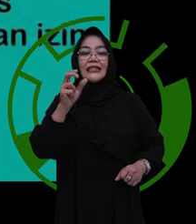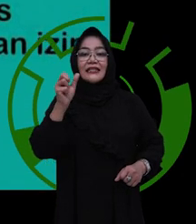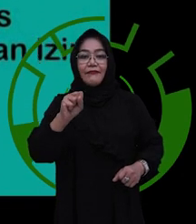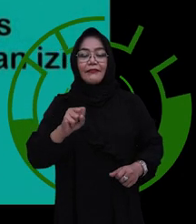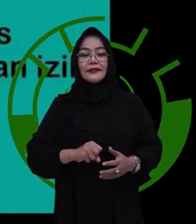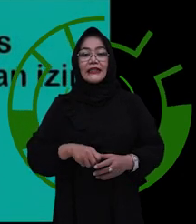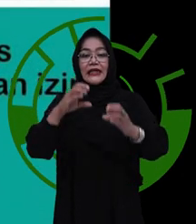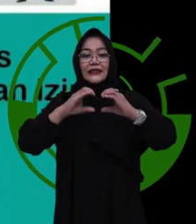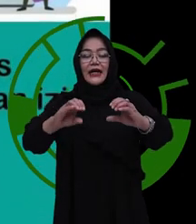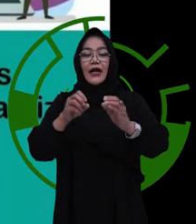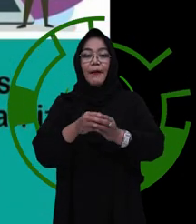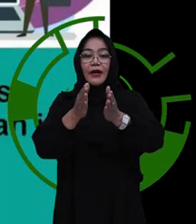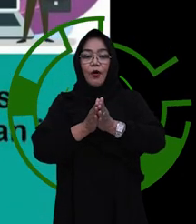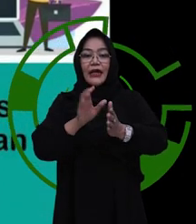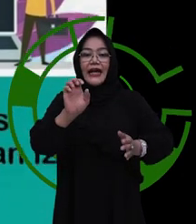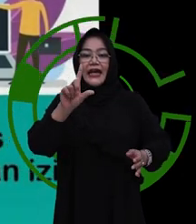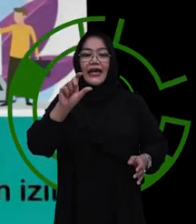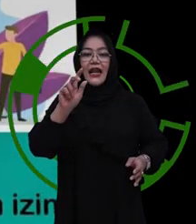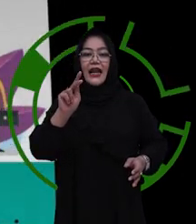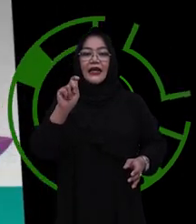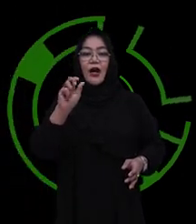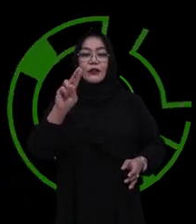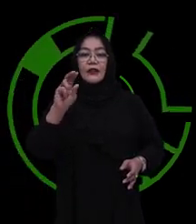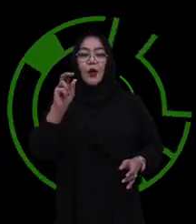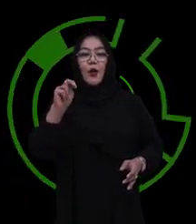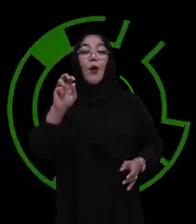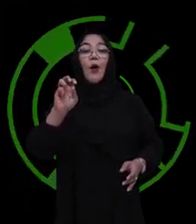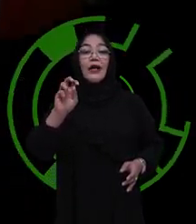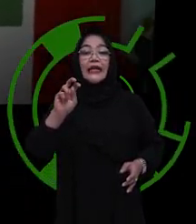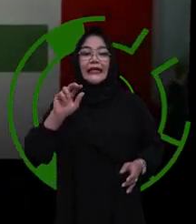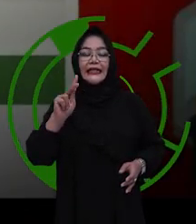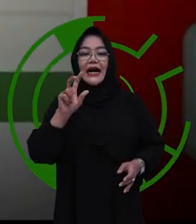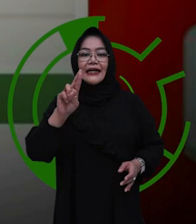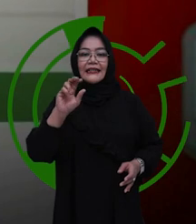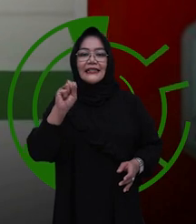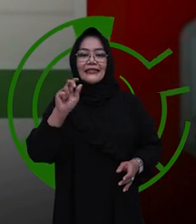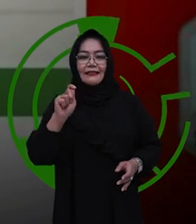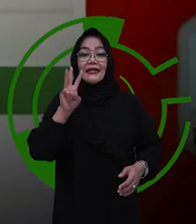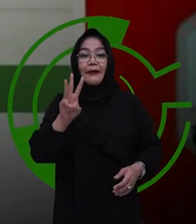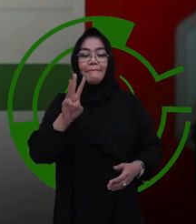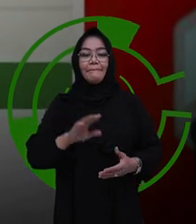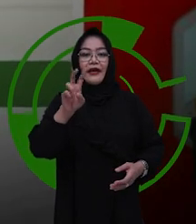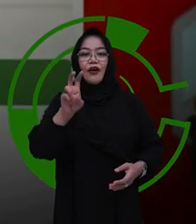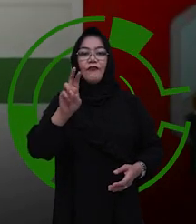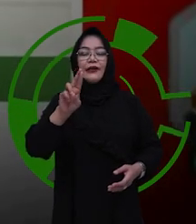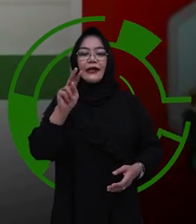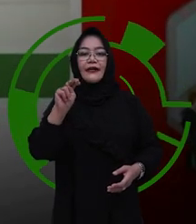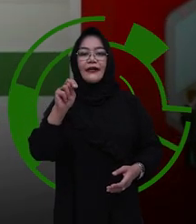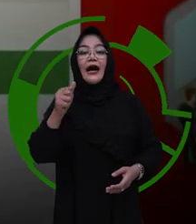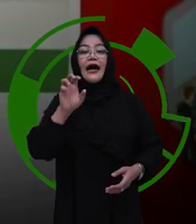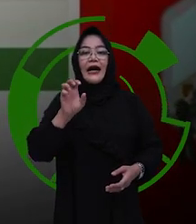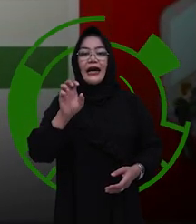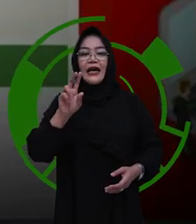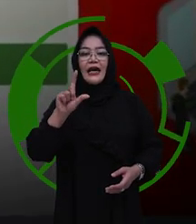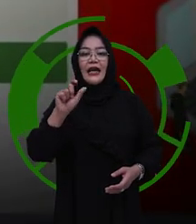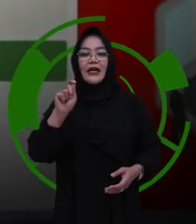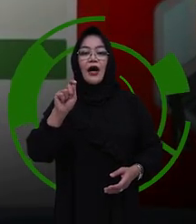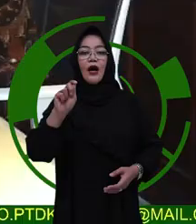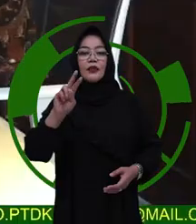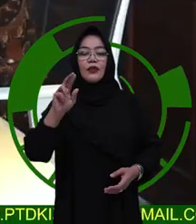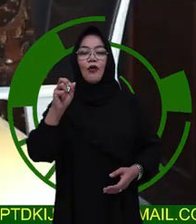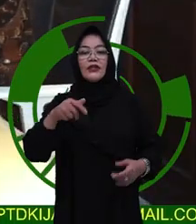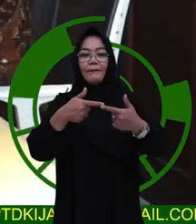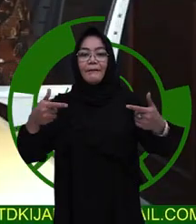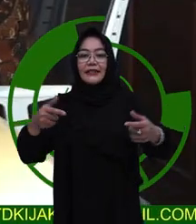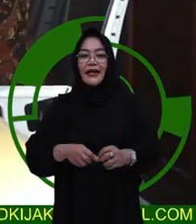sistem informasi permohonan elektronik riset. 6. E-Pernah, elektronik perpanjangan penahanan.